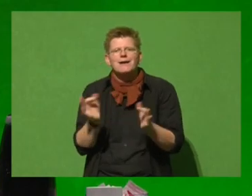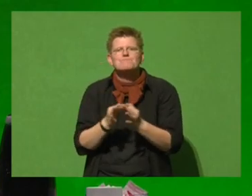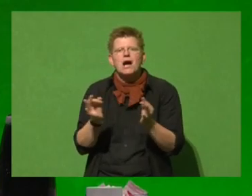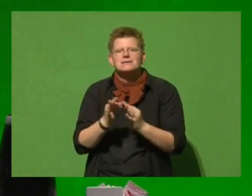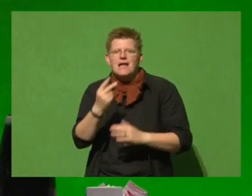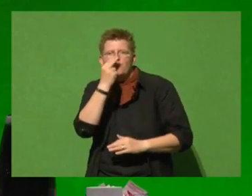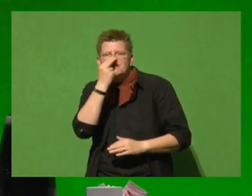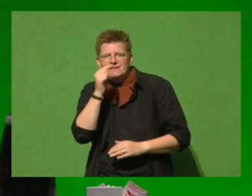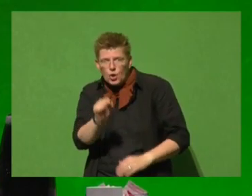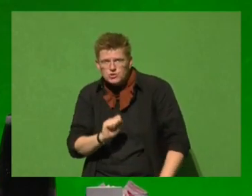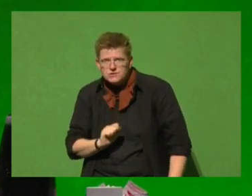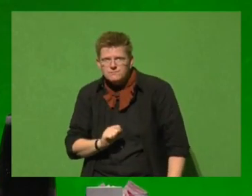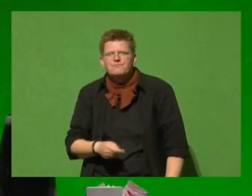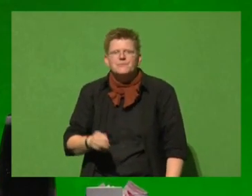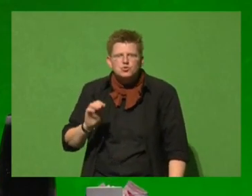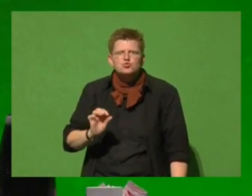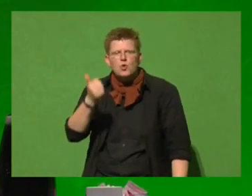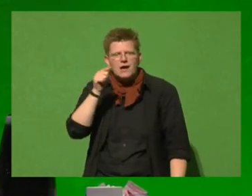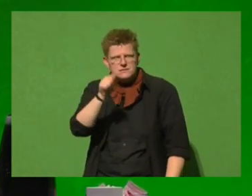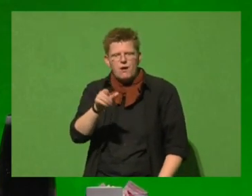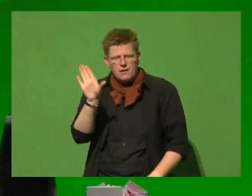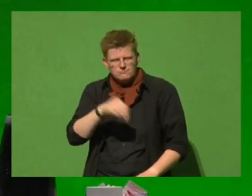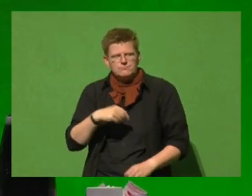Erstens, gemeinsam mit der Landtagsfraktion wird sobald